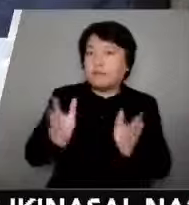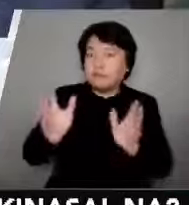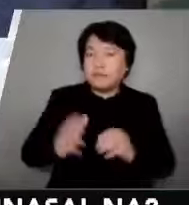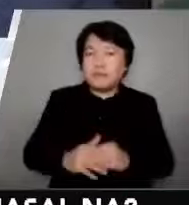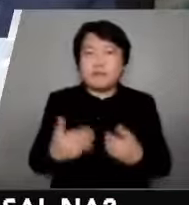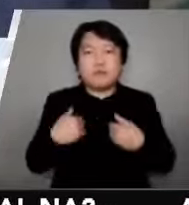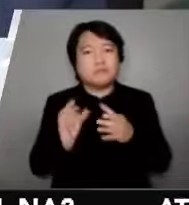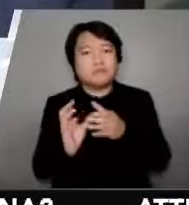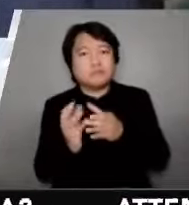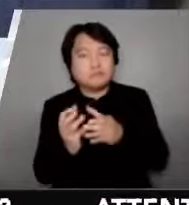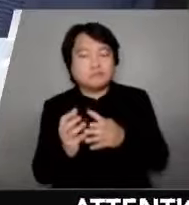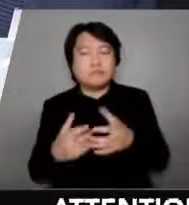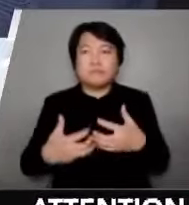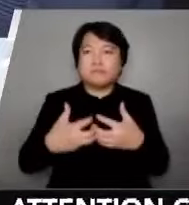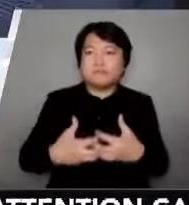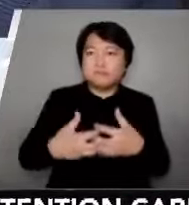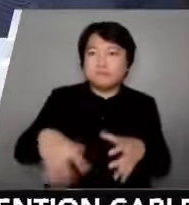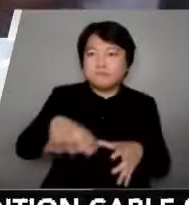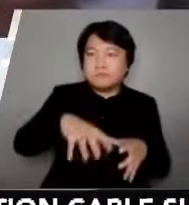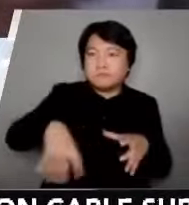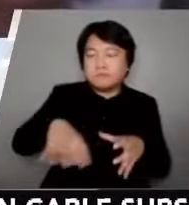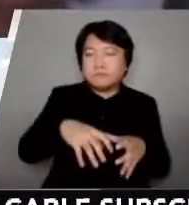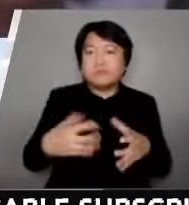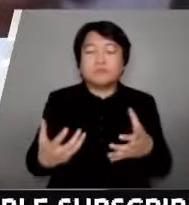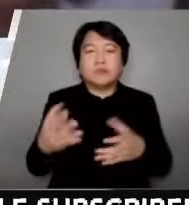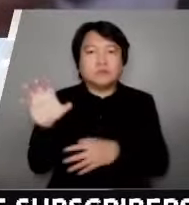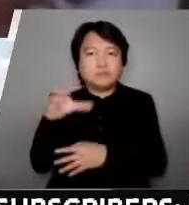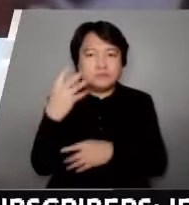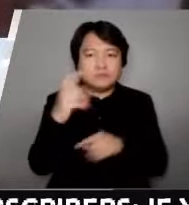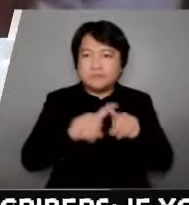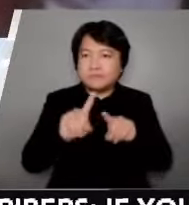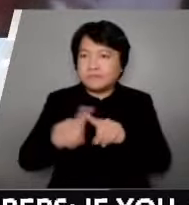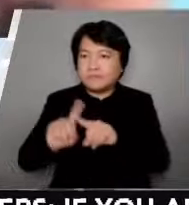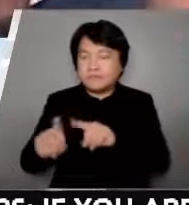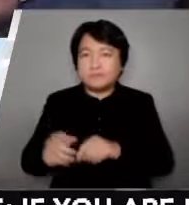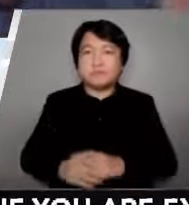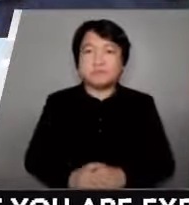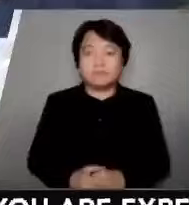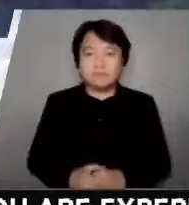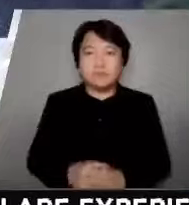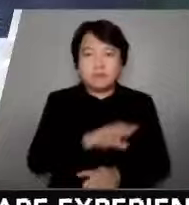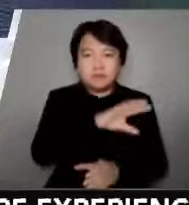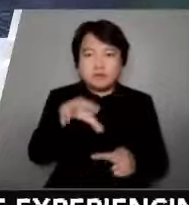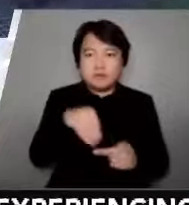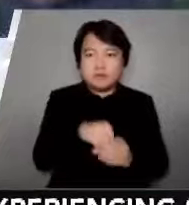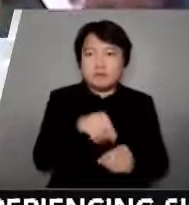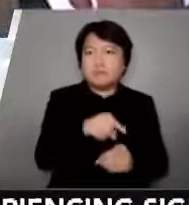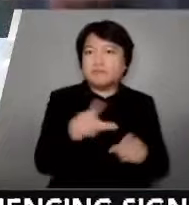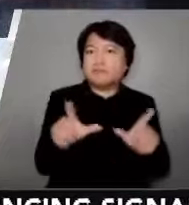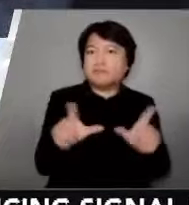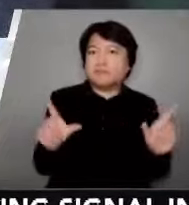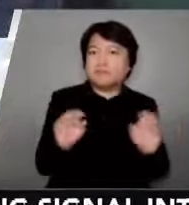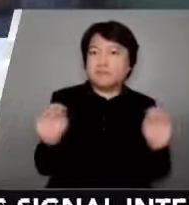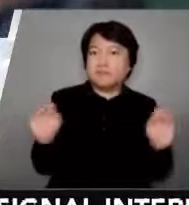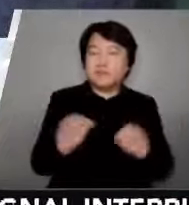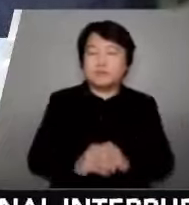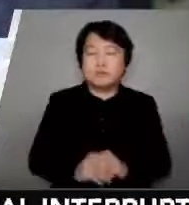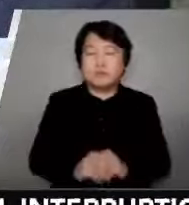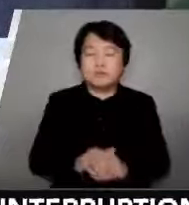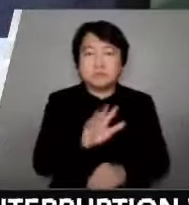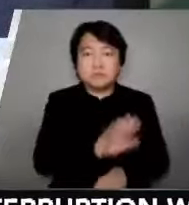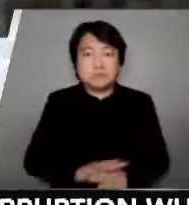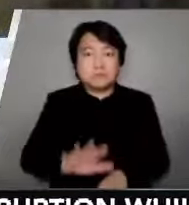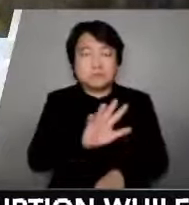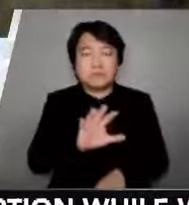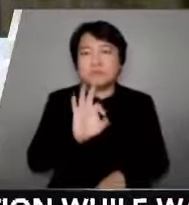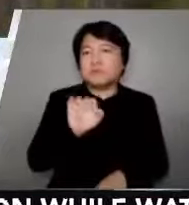washing machine electric fan So yun po nakasama po siya doon mahigit 99.3 million ang halaga ng